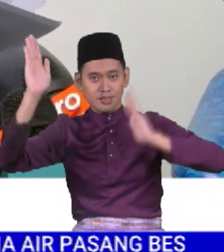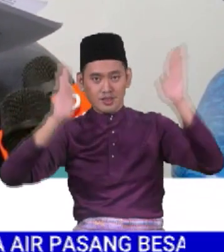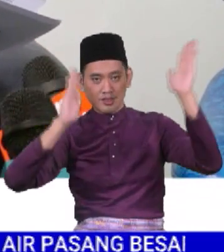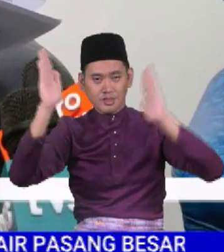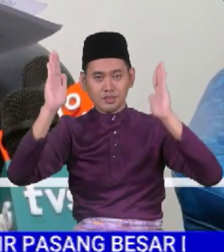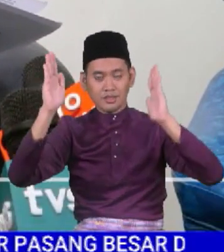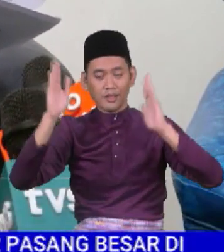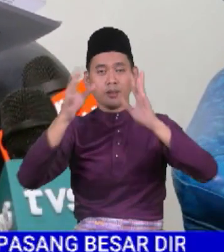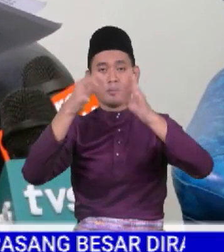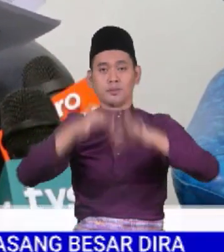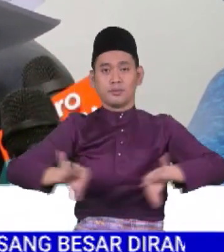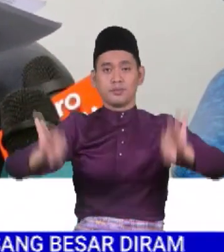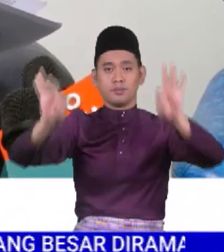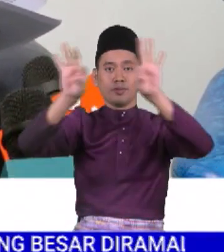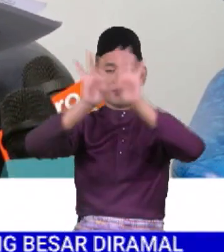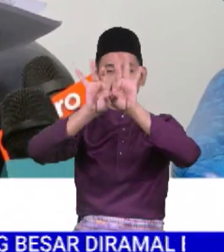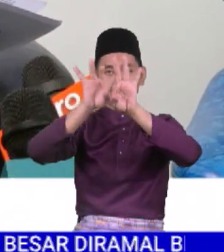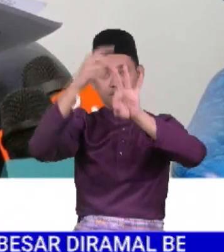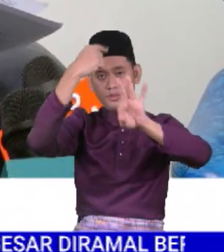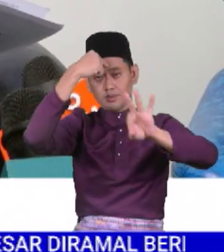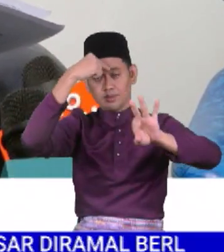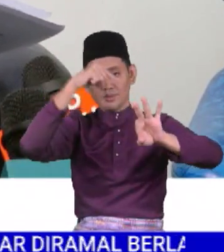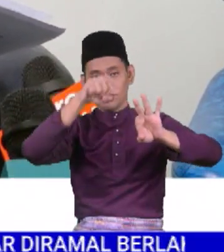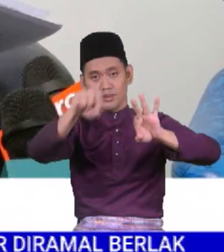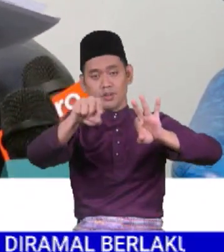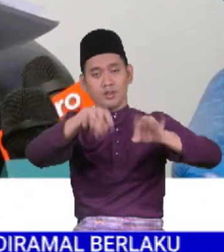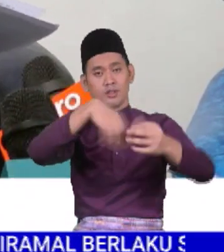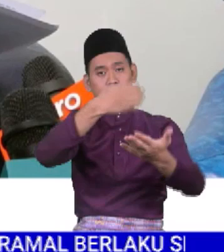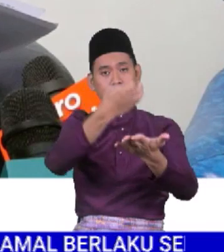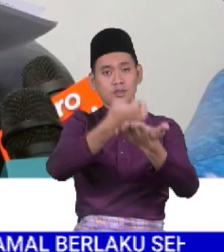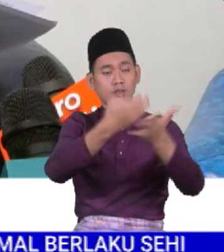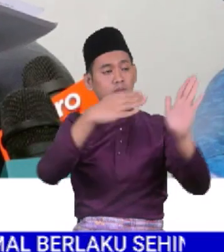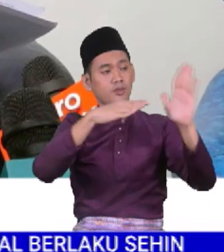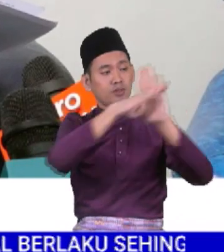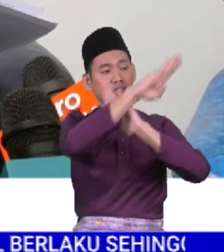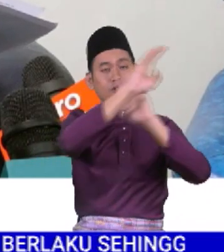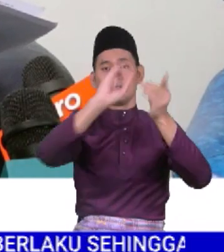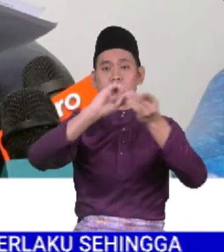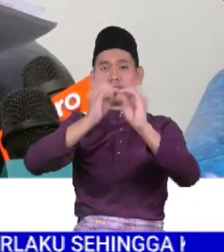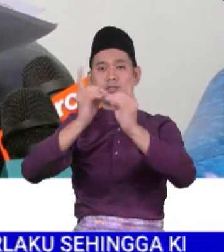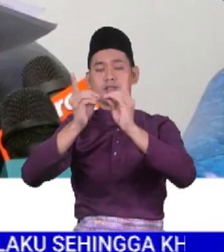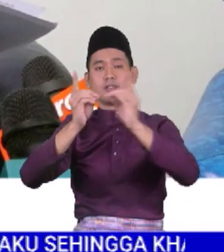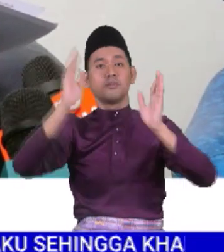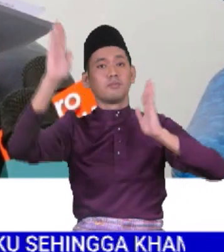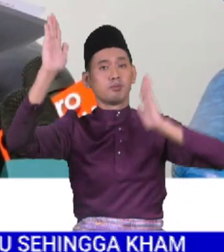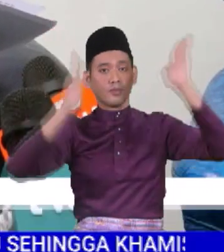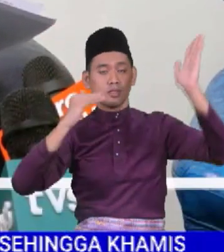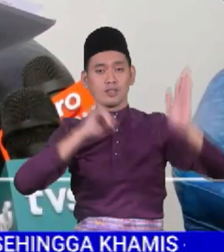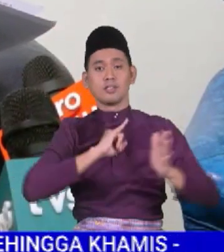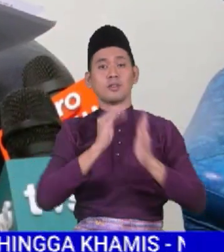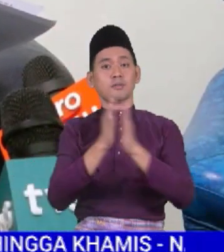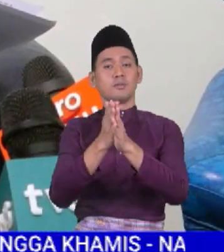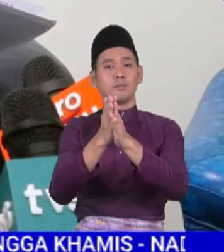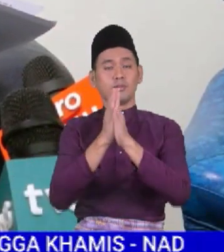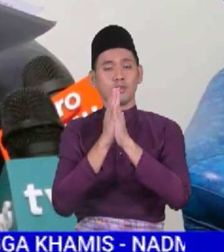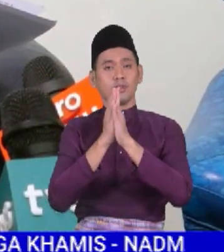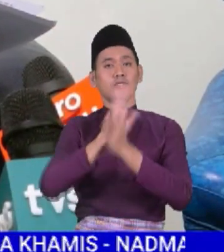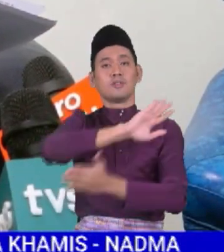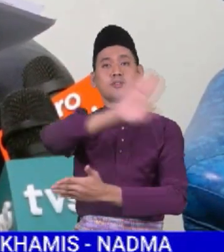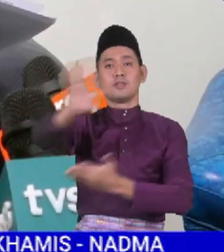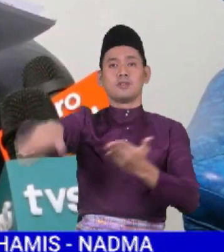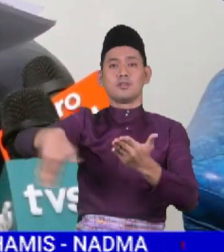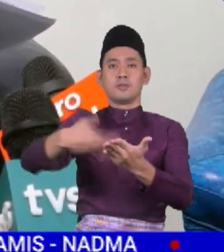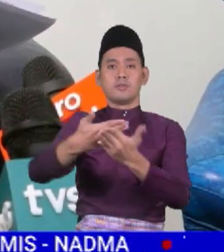Kunci utama kepada pertumbuhan ekonomi digital negara. Sebab itu saya meminta supaya